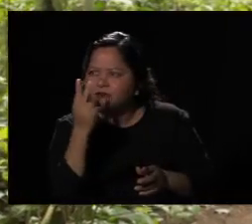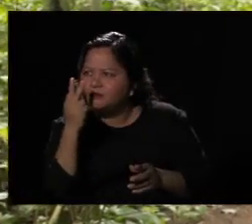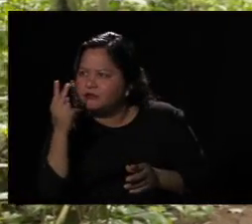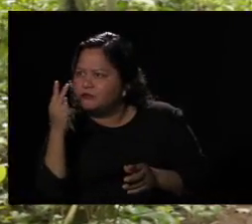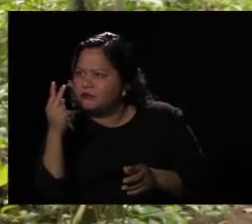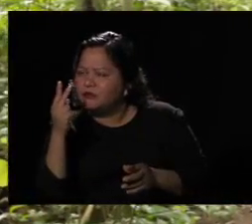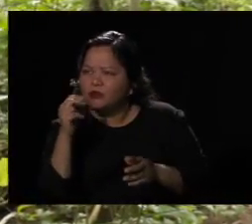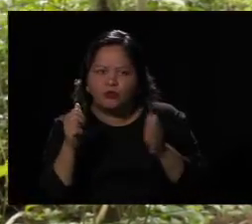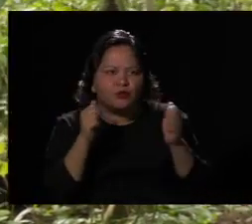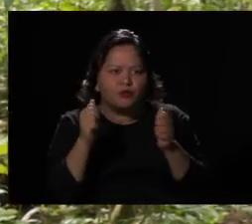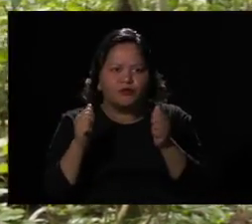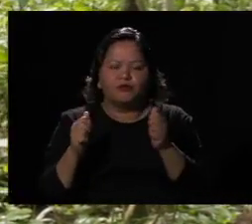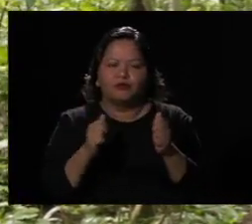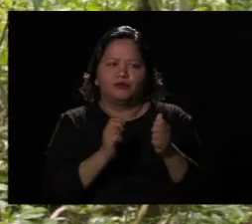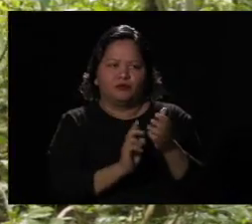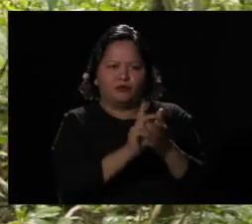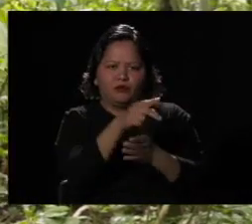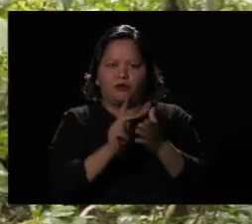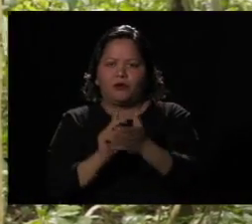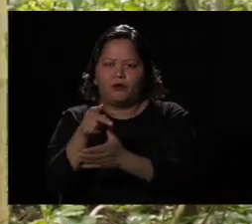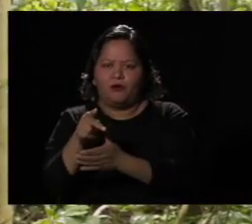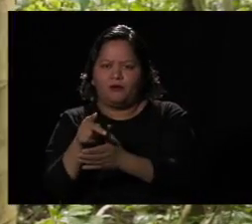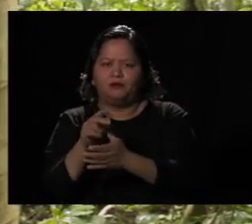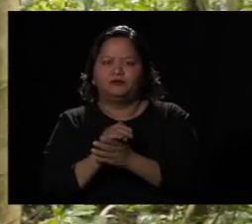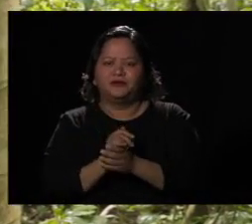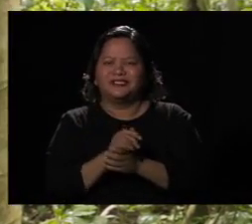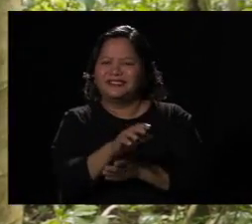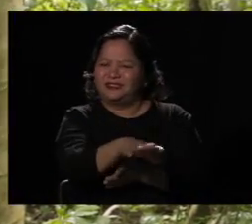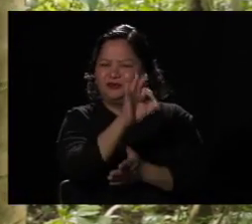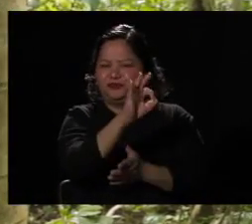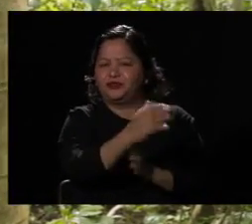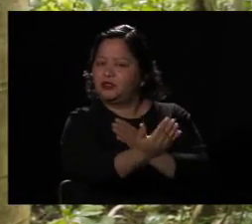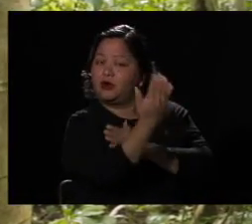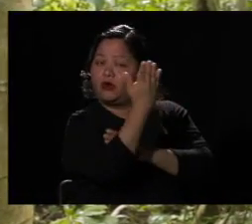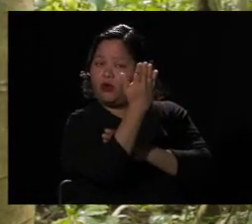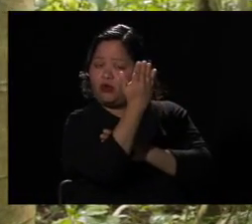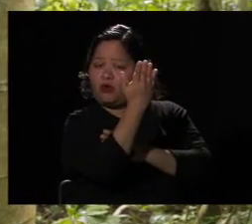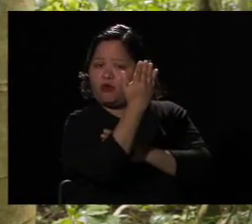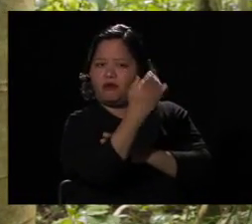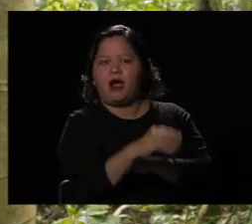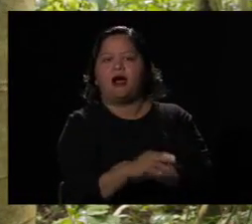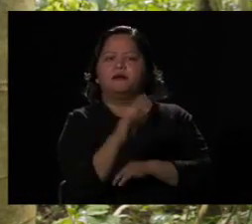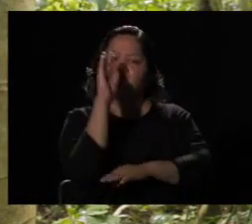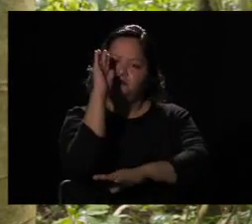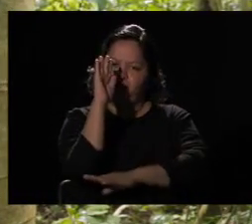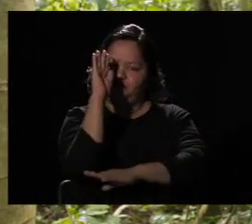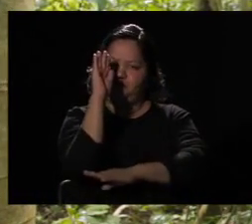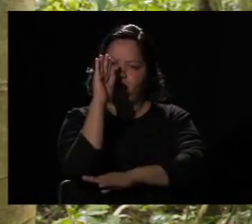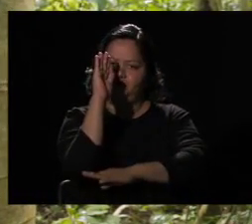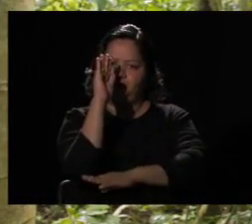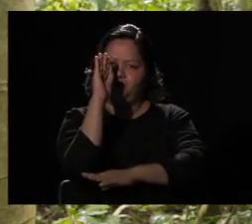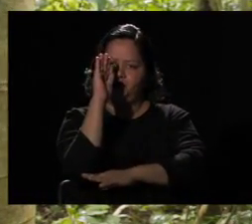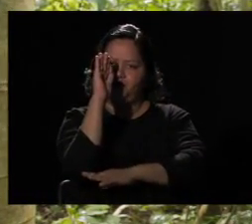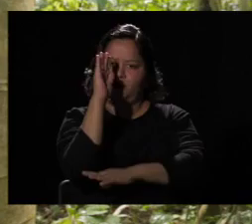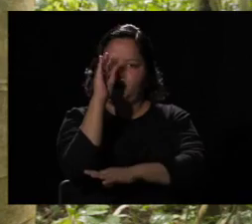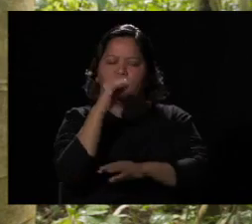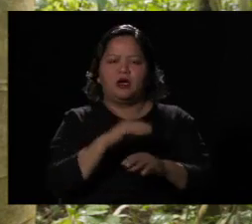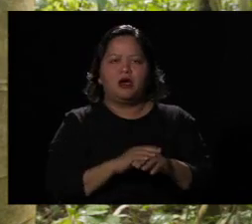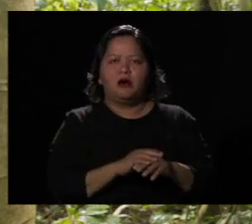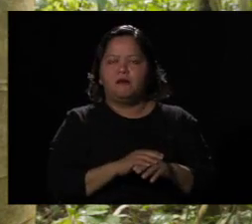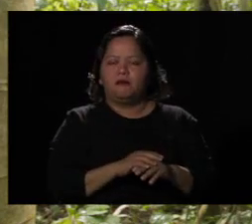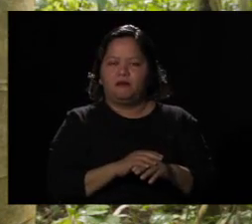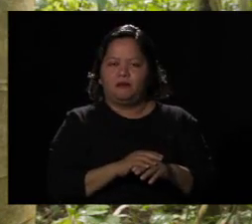Matutuli iamot siha gi iegaan, jan lokwi gi iminatlak haani, jan anaiti